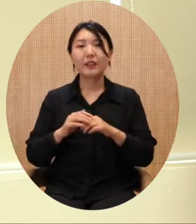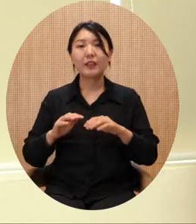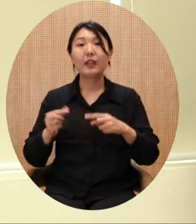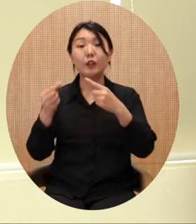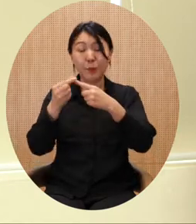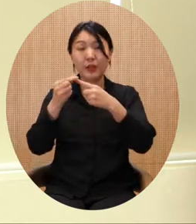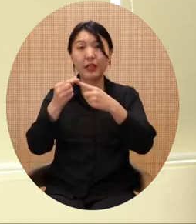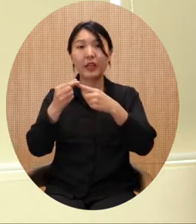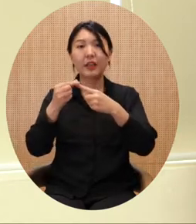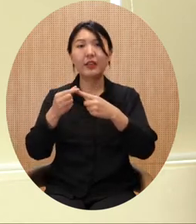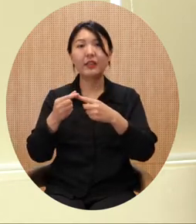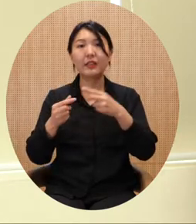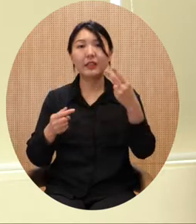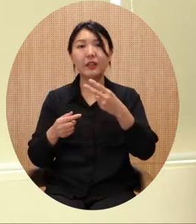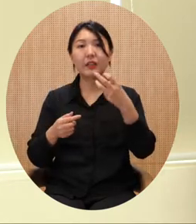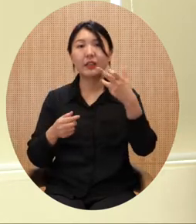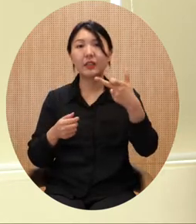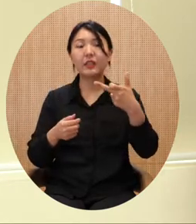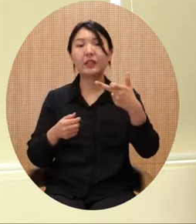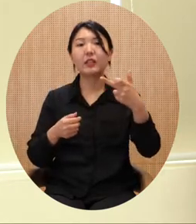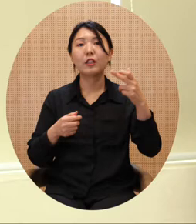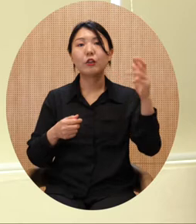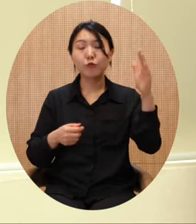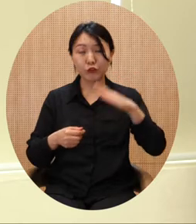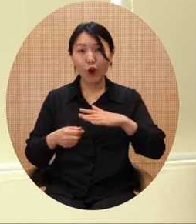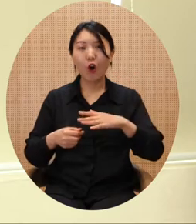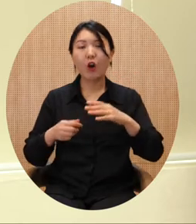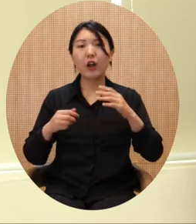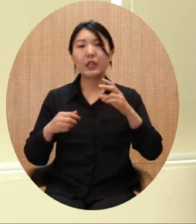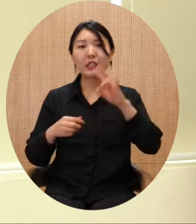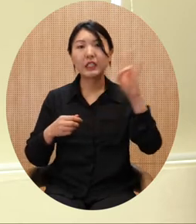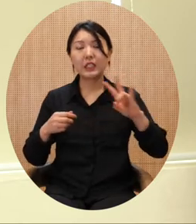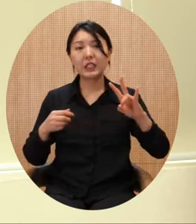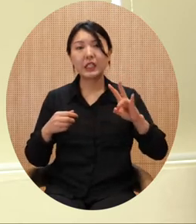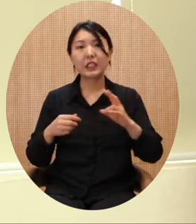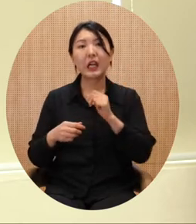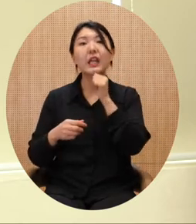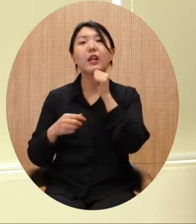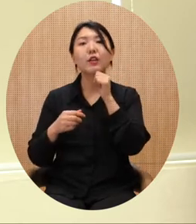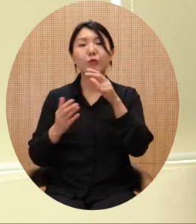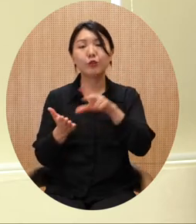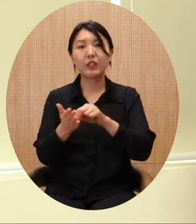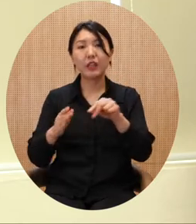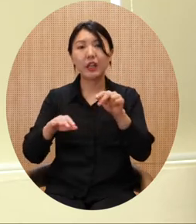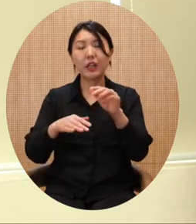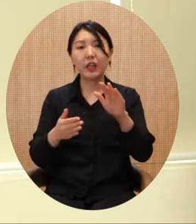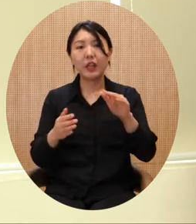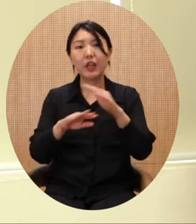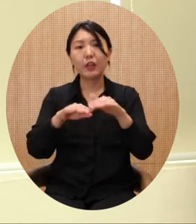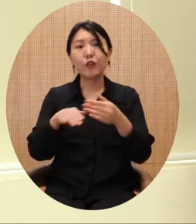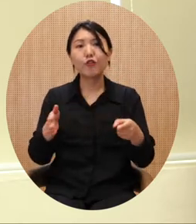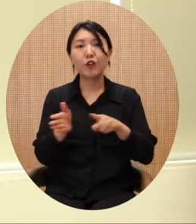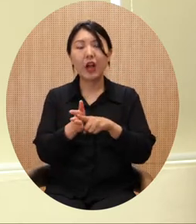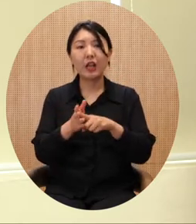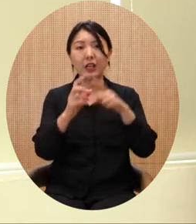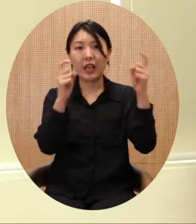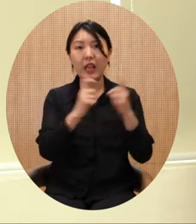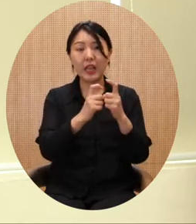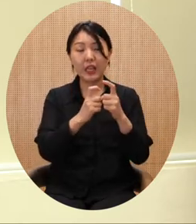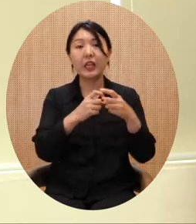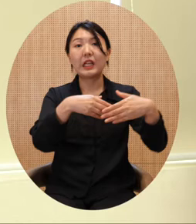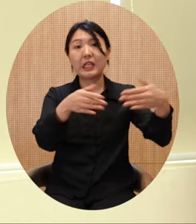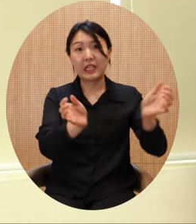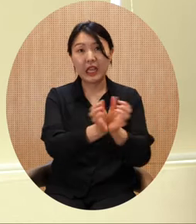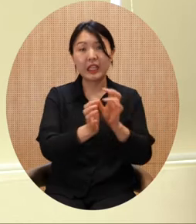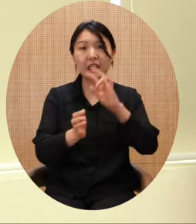순서는 2017년부터 시흥시 아동주거 빈곤 문제를 개선하기 위한 민간협력체죠. 예,